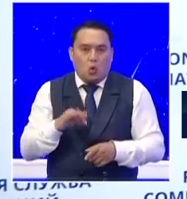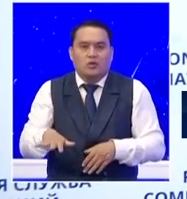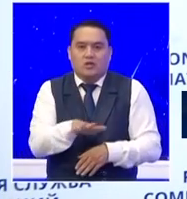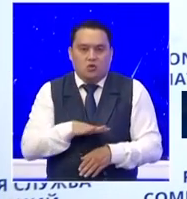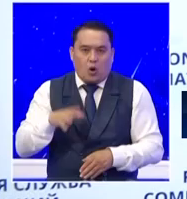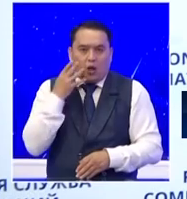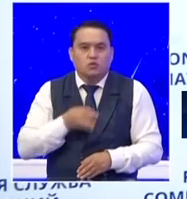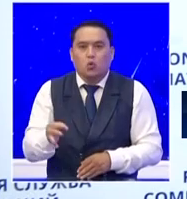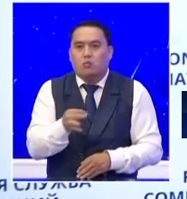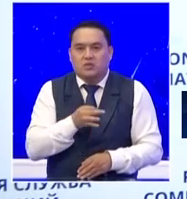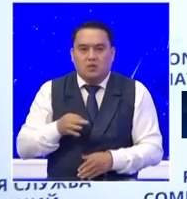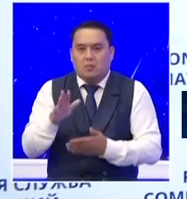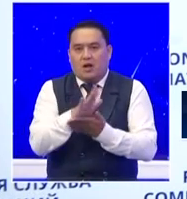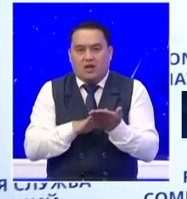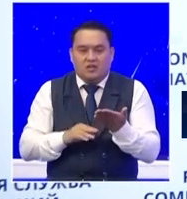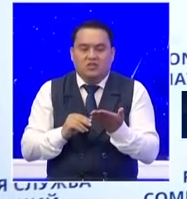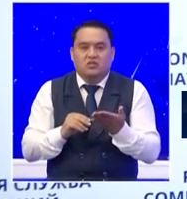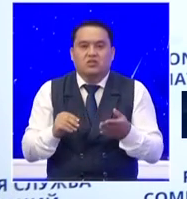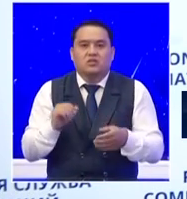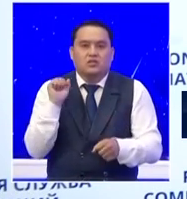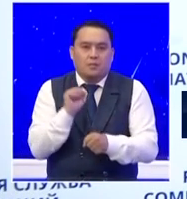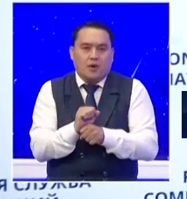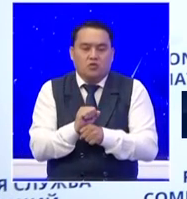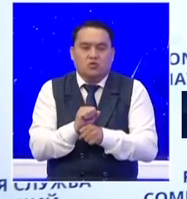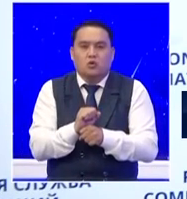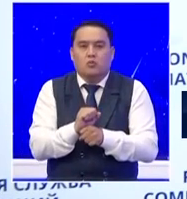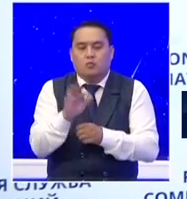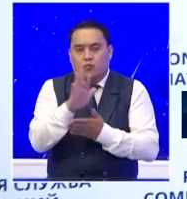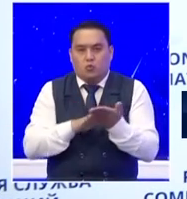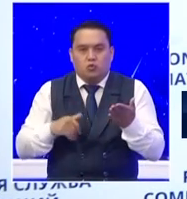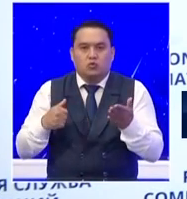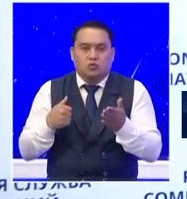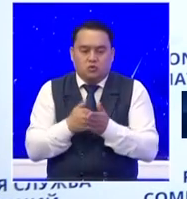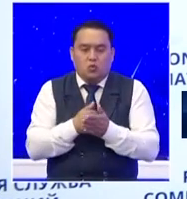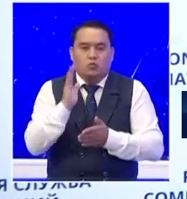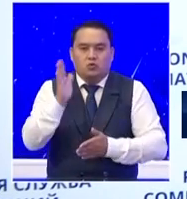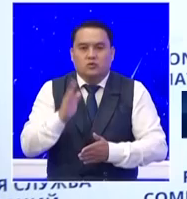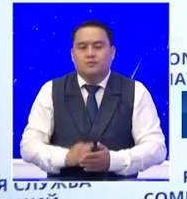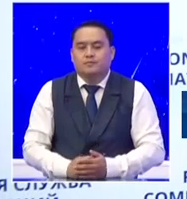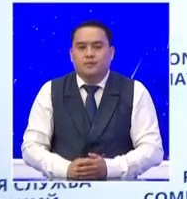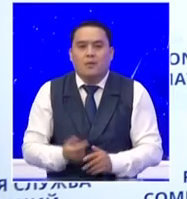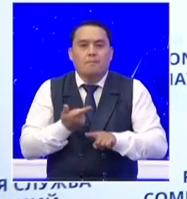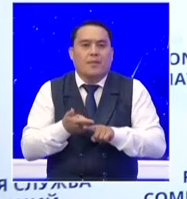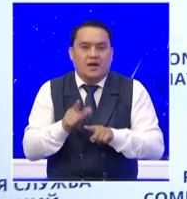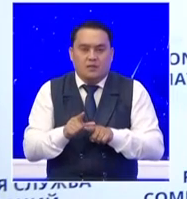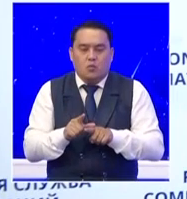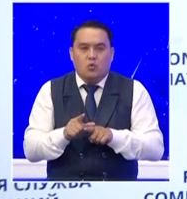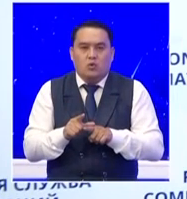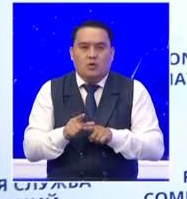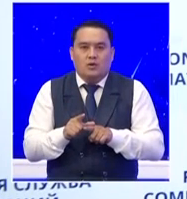территории Алматинской области режим карантин остается дальше, продолжается. Поэтому